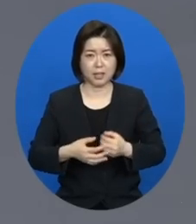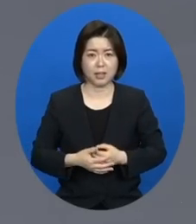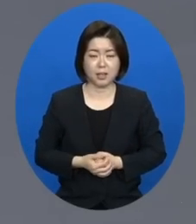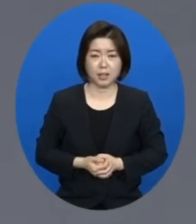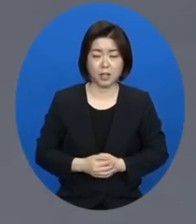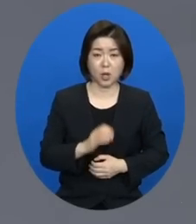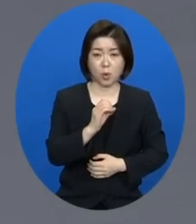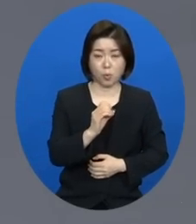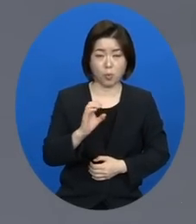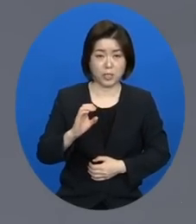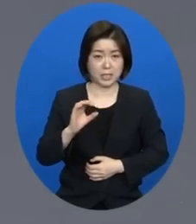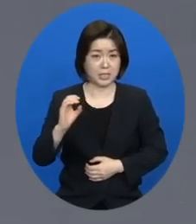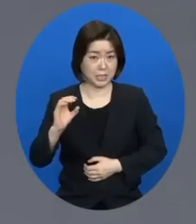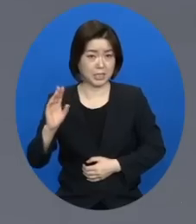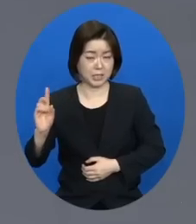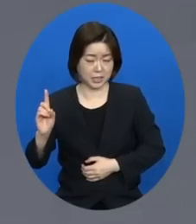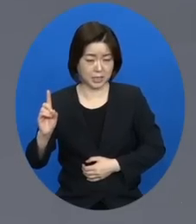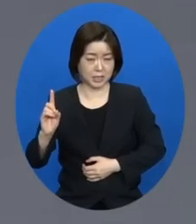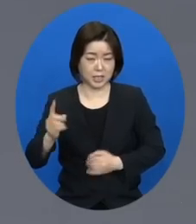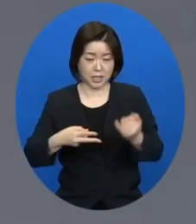OECD 국가 중에 낙태율 1위가